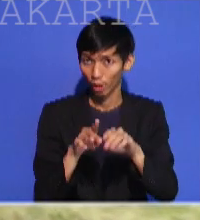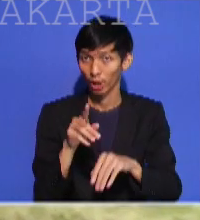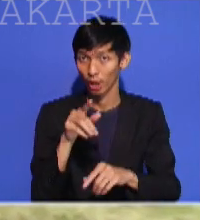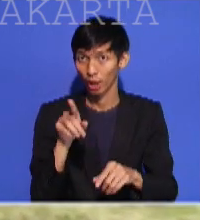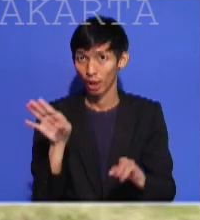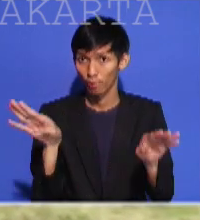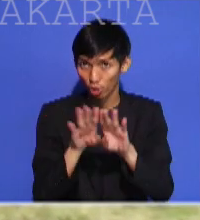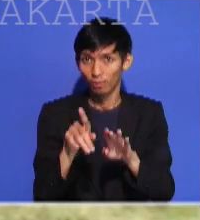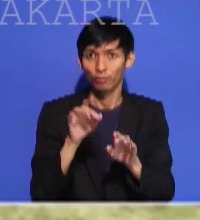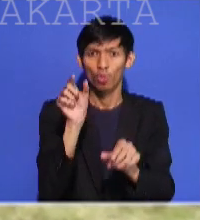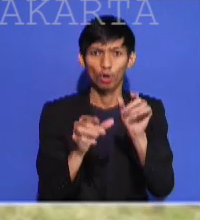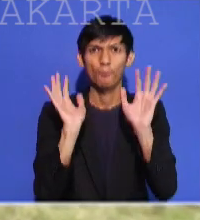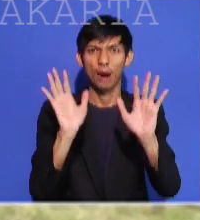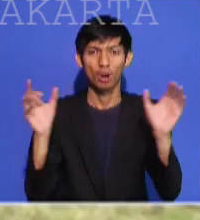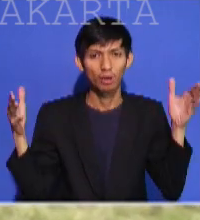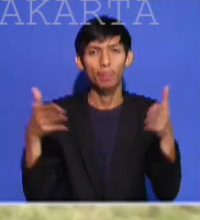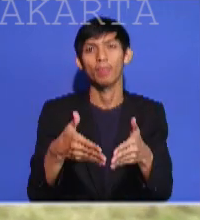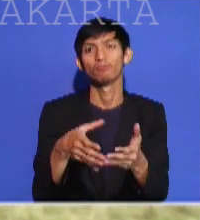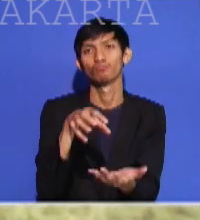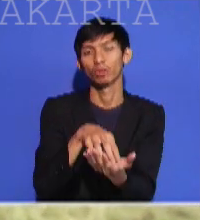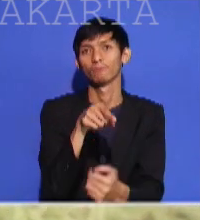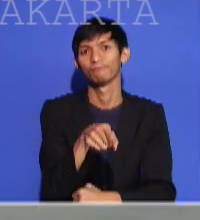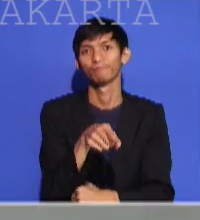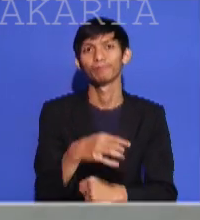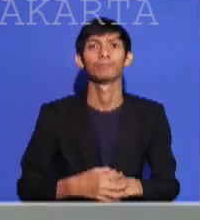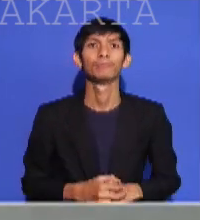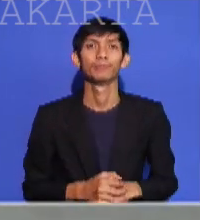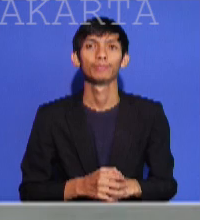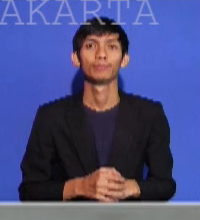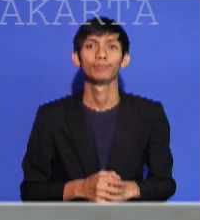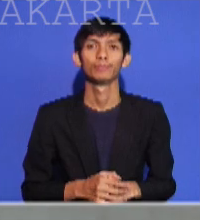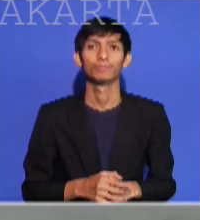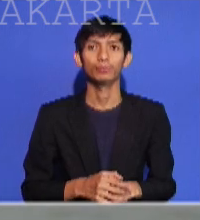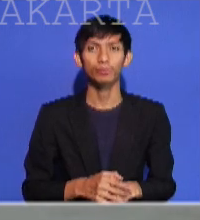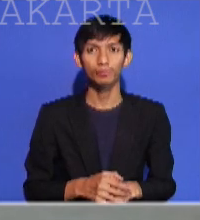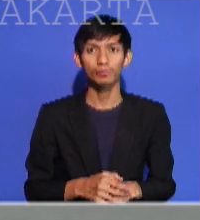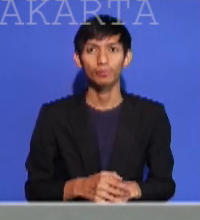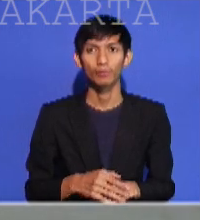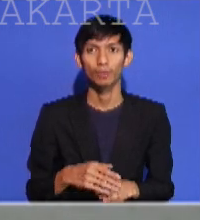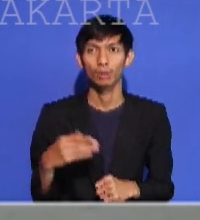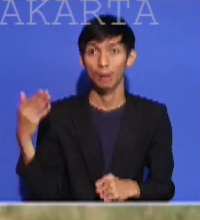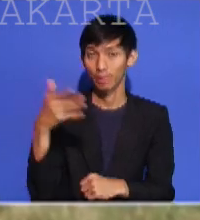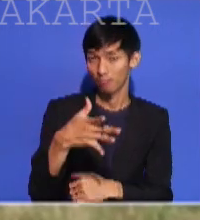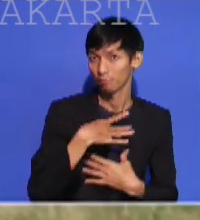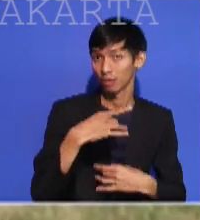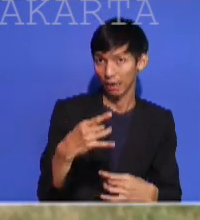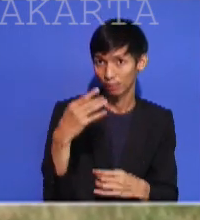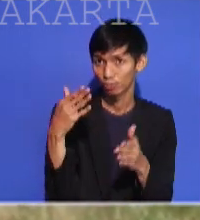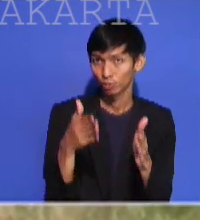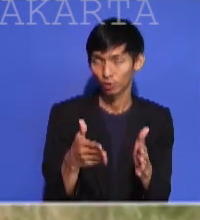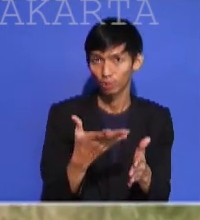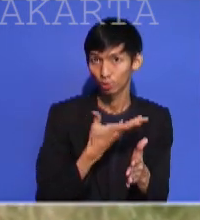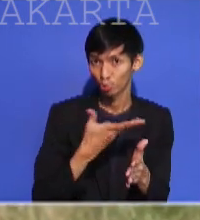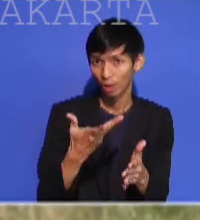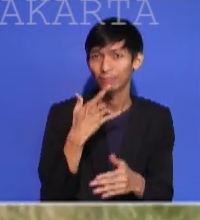plesir. Tiyo Bloko ingkang tindak nginggar-inggar penggalih ing papan menika kathah-kathahipun para wisatawan minat khusus ingkang remen sanget